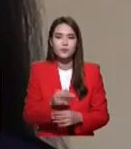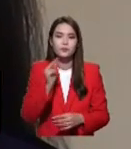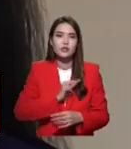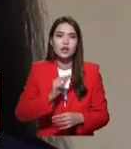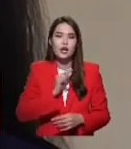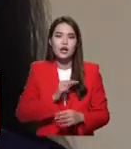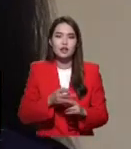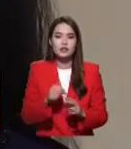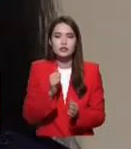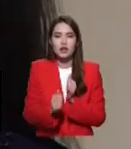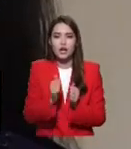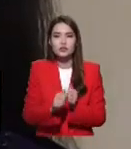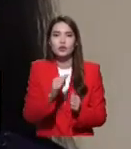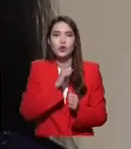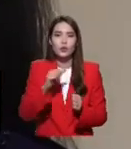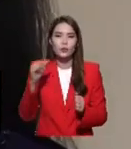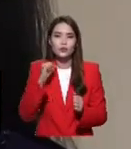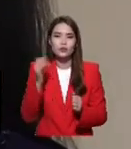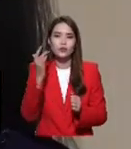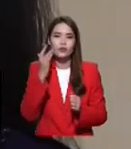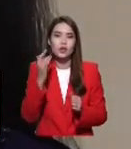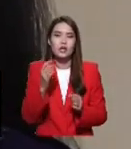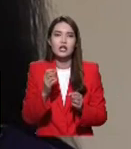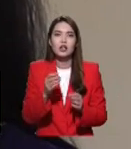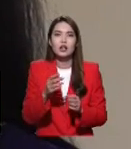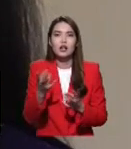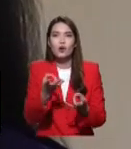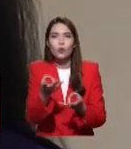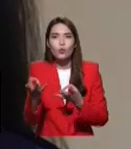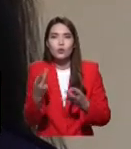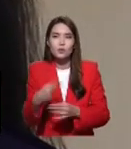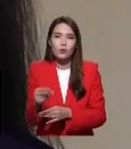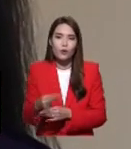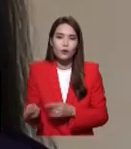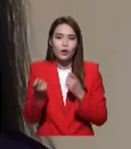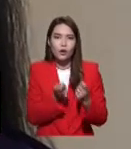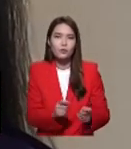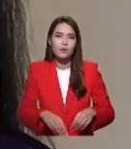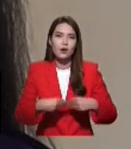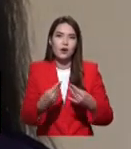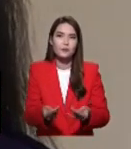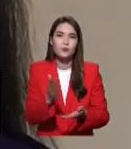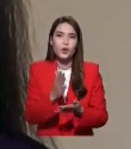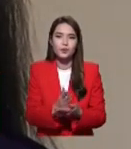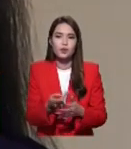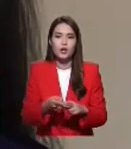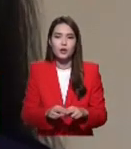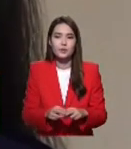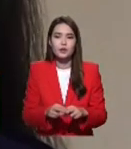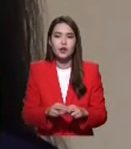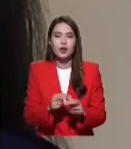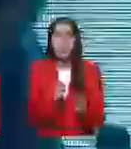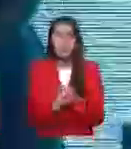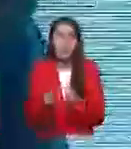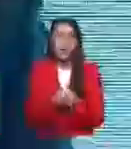санаймын. Содан өзім рахат аламын, ләззат аламын. Бұл менің өмірлік ұстаным, қоғамға айналама пайдалы